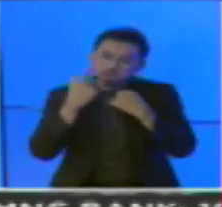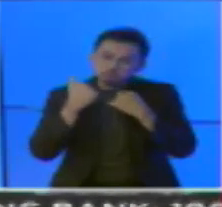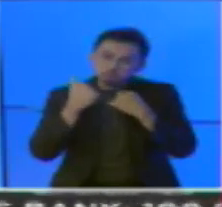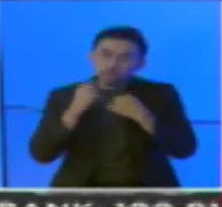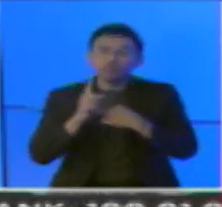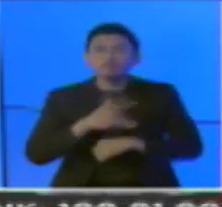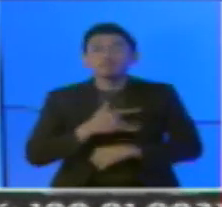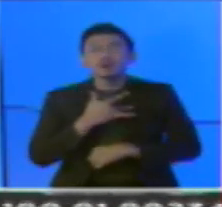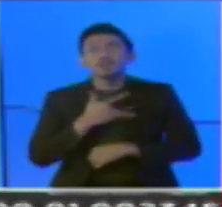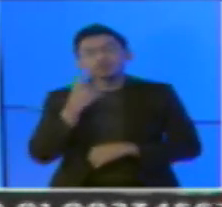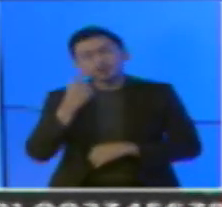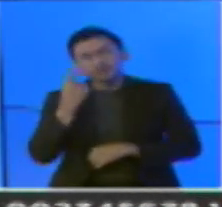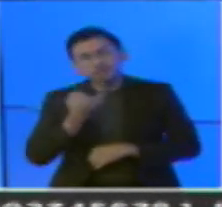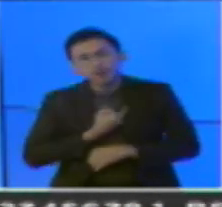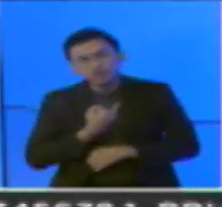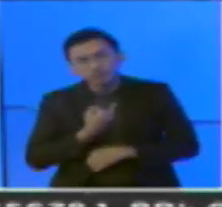ibunda.